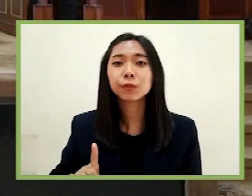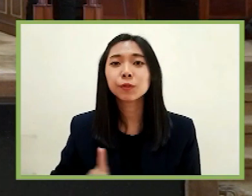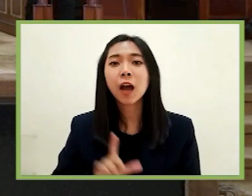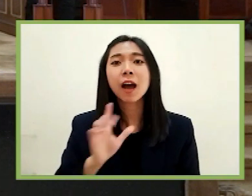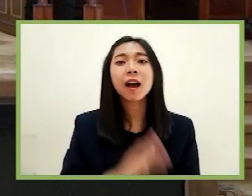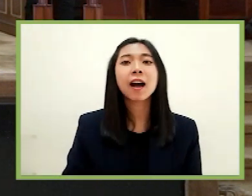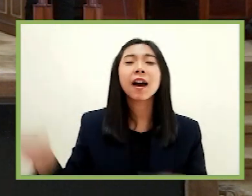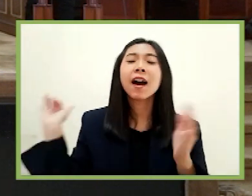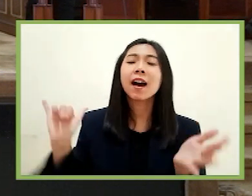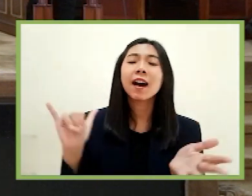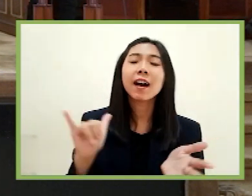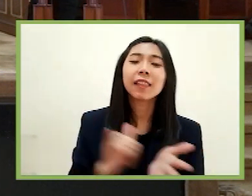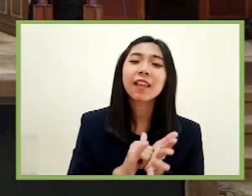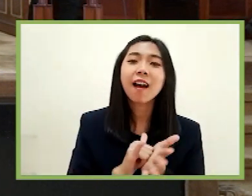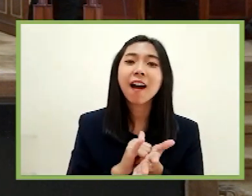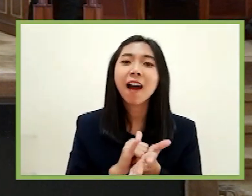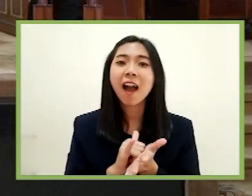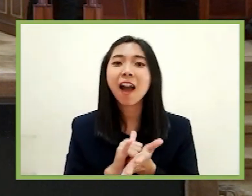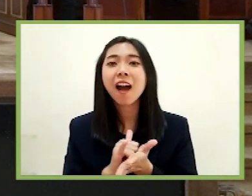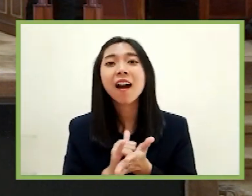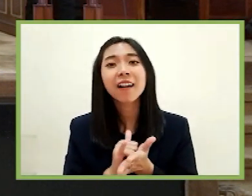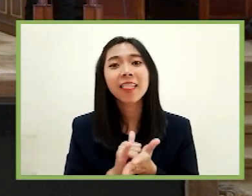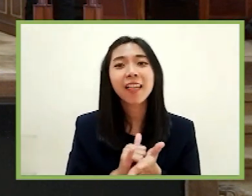senyum kau ada